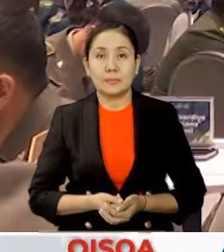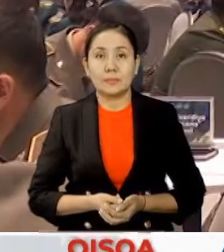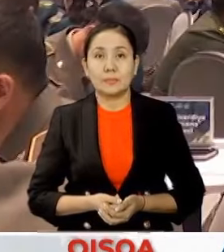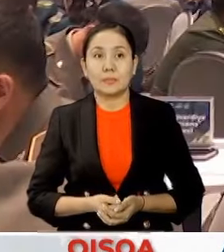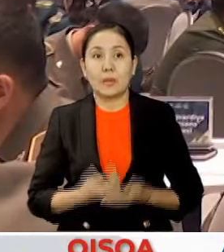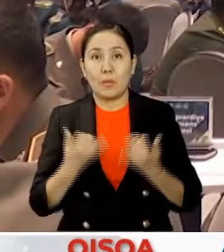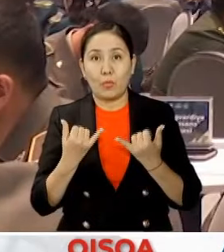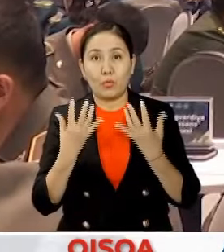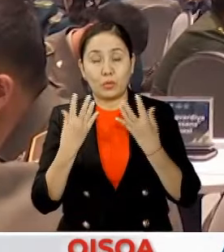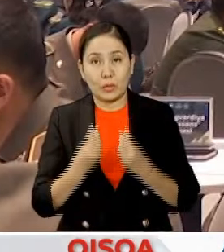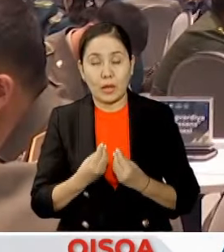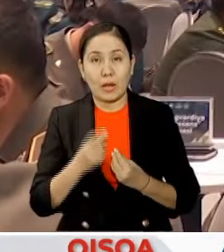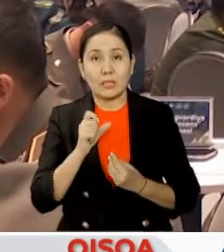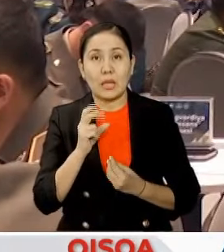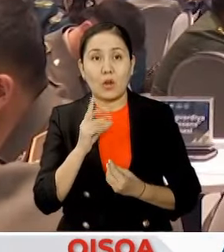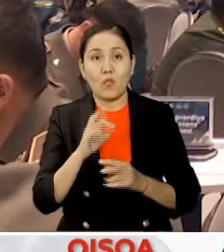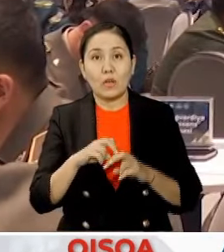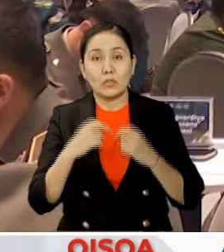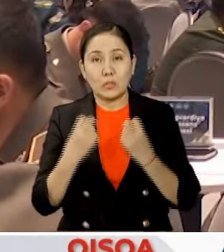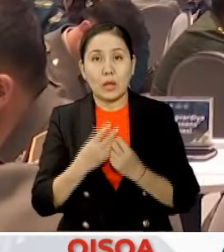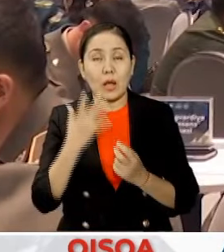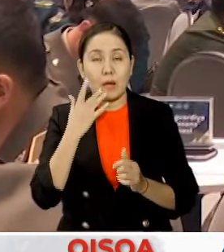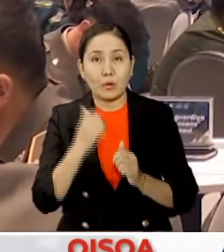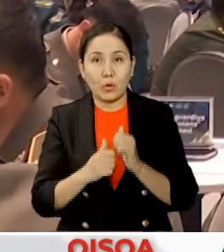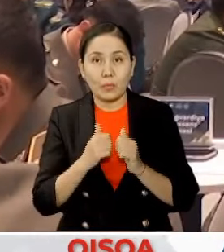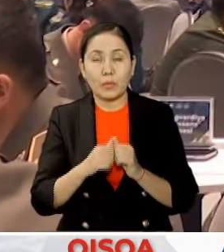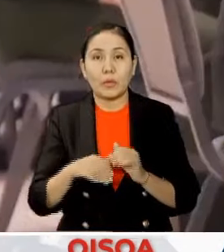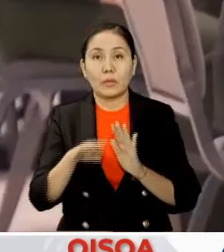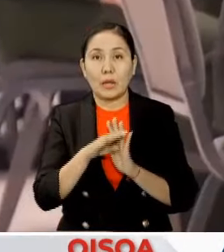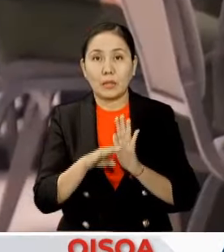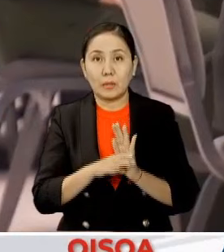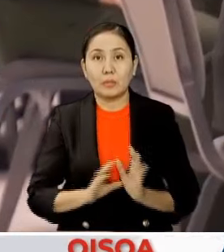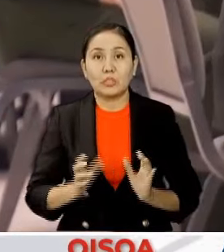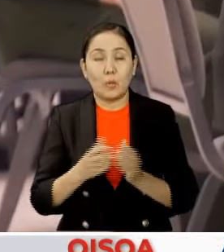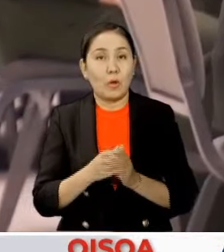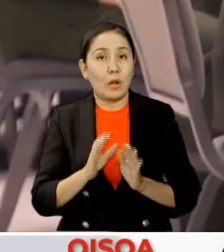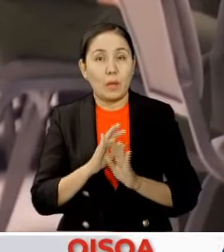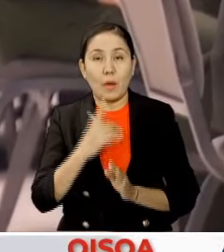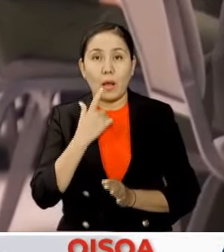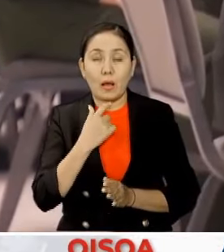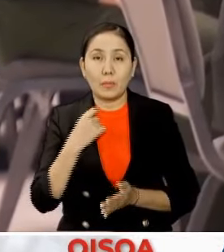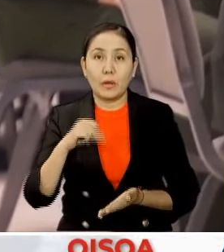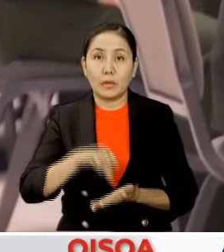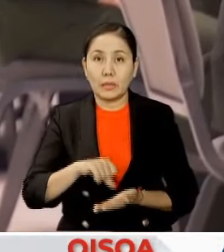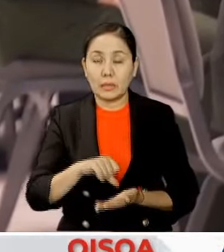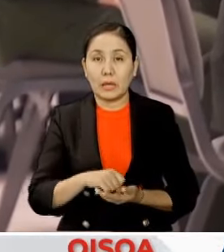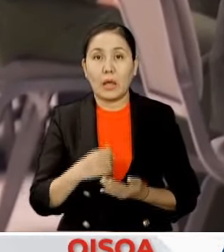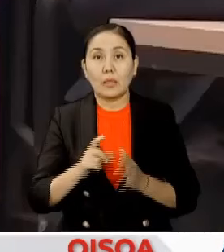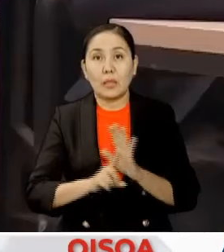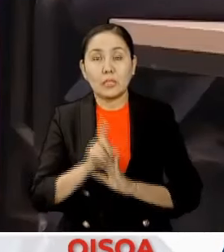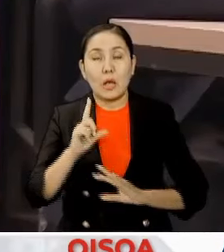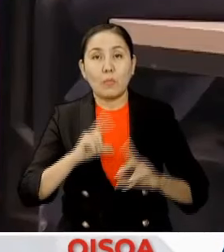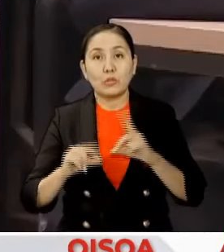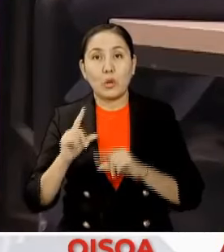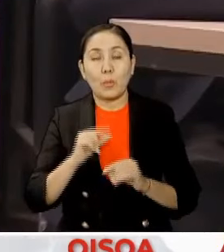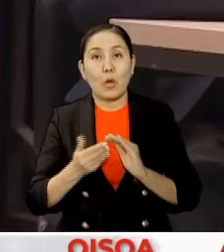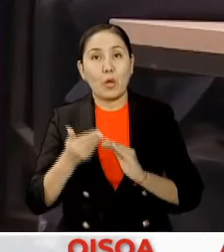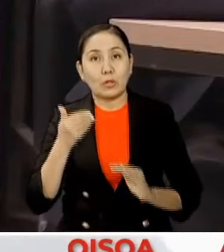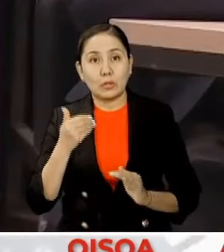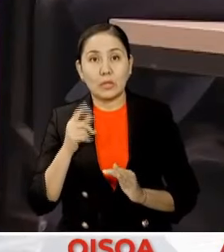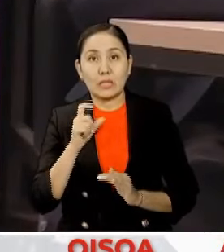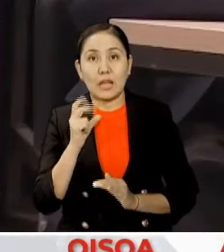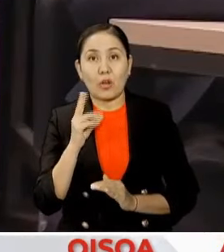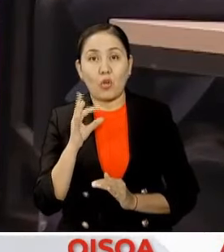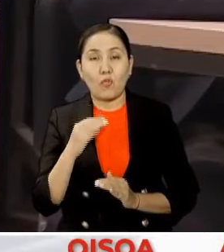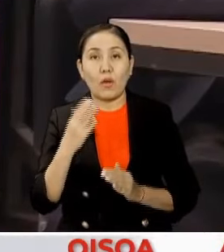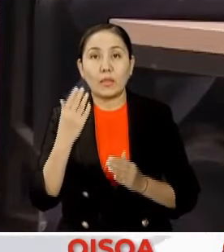Bu gal Zakovat stoli atrofida har doimgi tarkibiy jamoalar emas, harbiylar yig'ilgan. Dastlab musobaqa boshlanishidan oldin